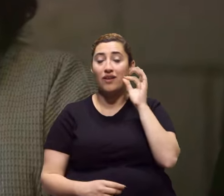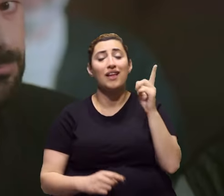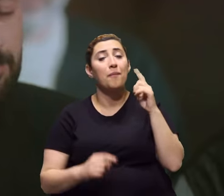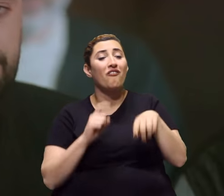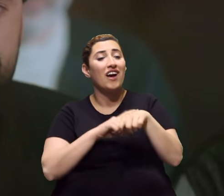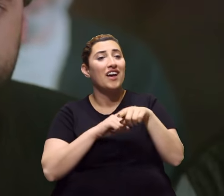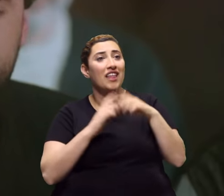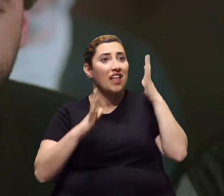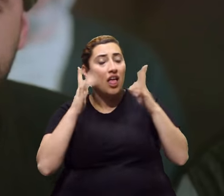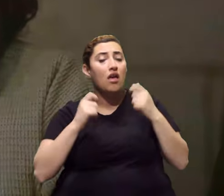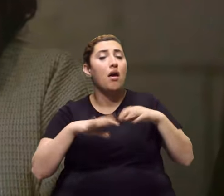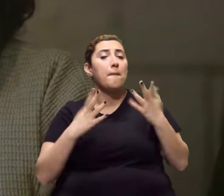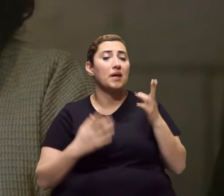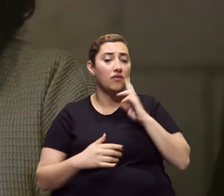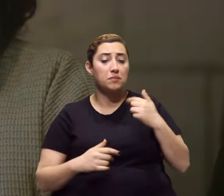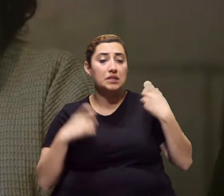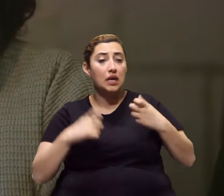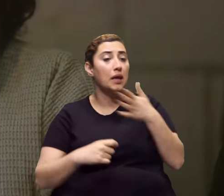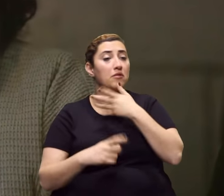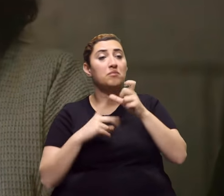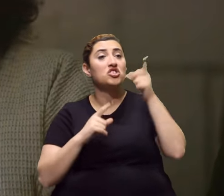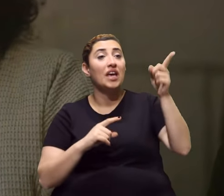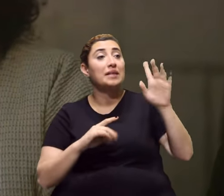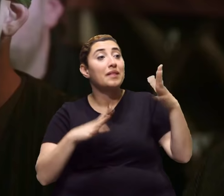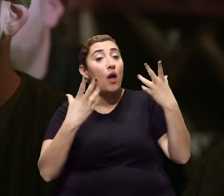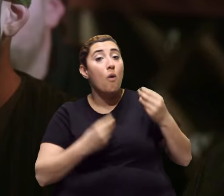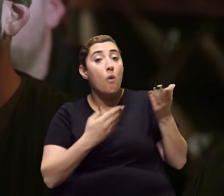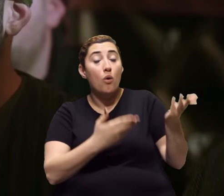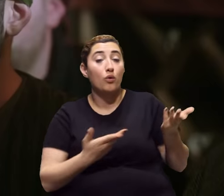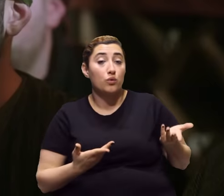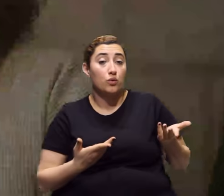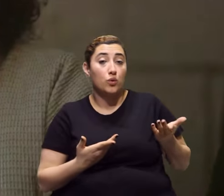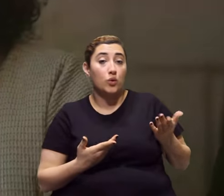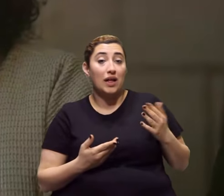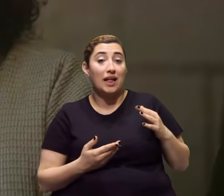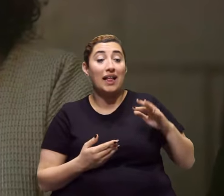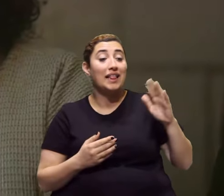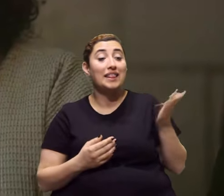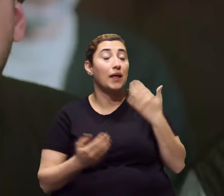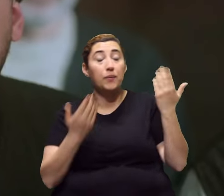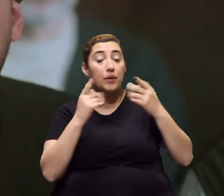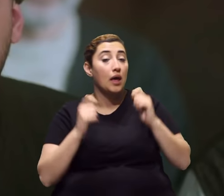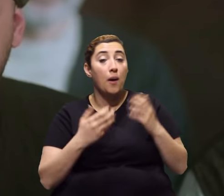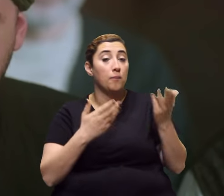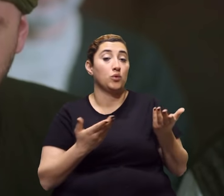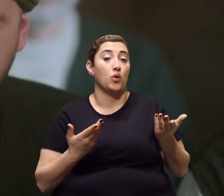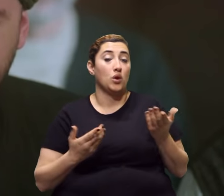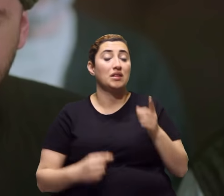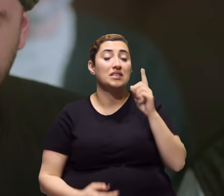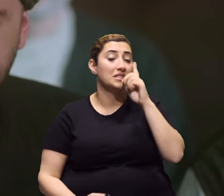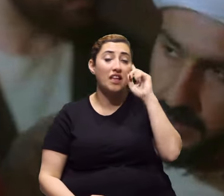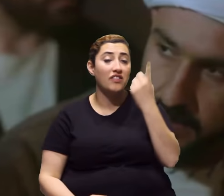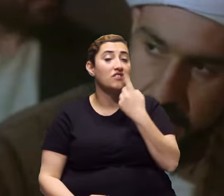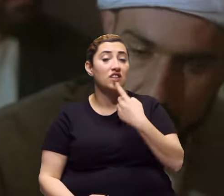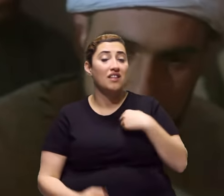telaş etmeyin pirdaşlar. Biz nereden biliriz şeyhimiz ne hal içredir, hangi alemde deveran eder. Sade